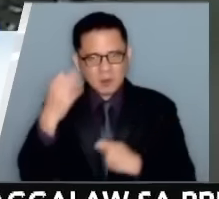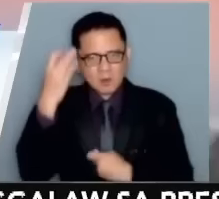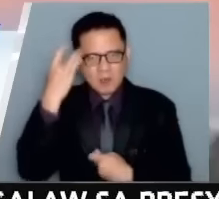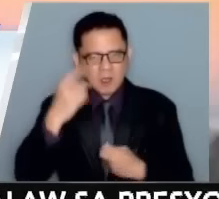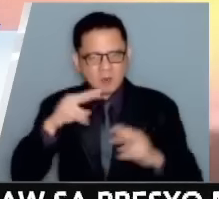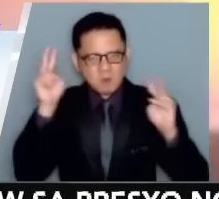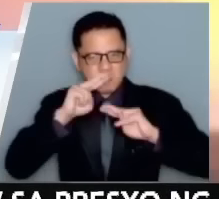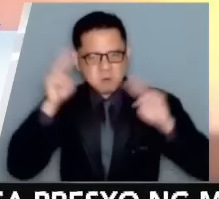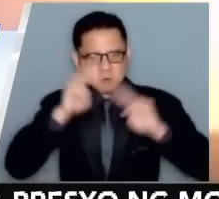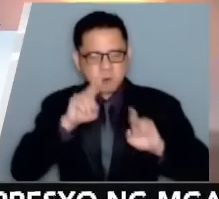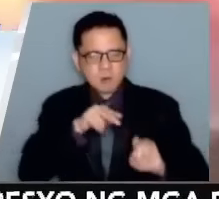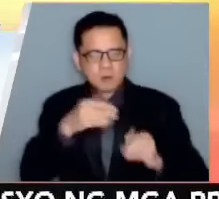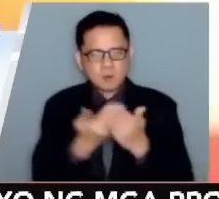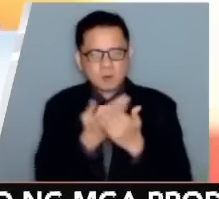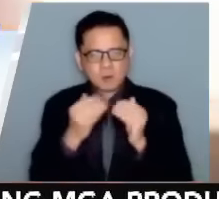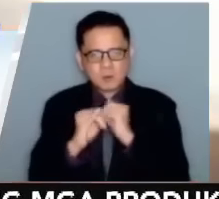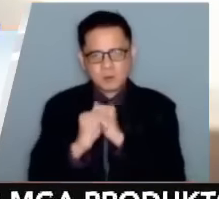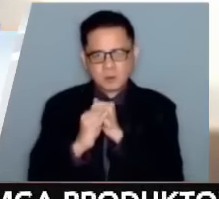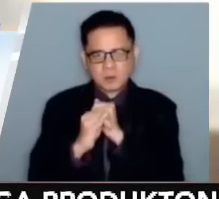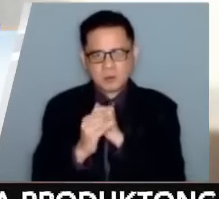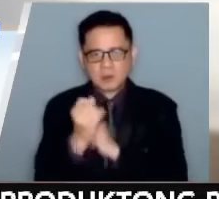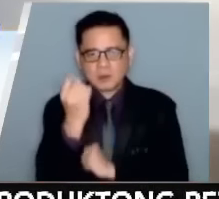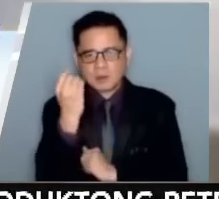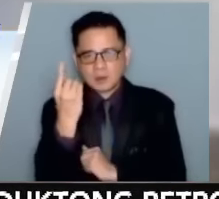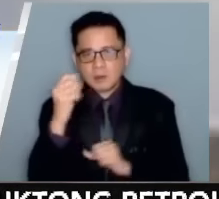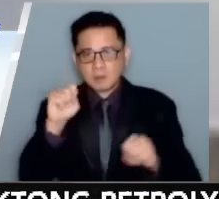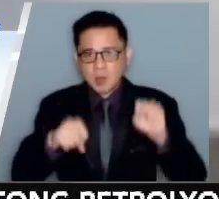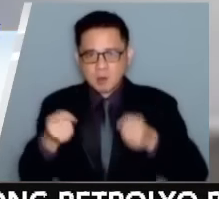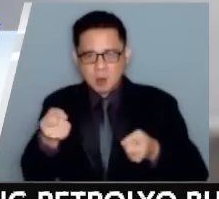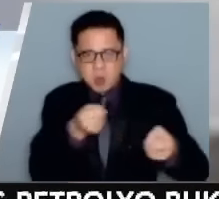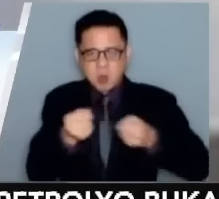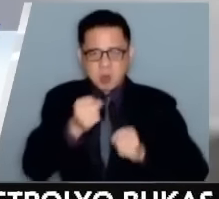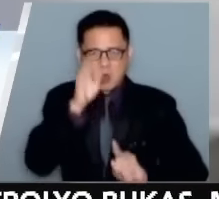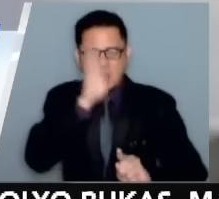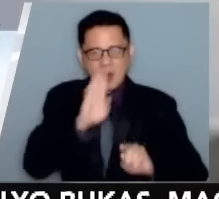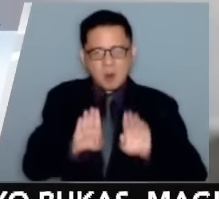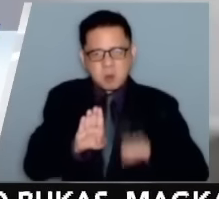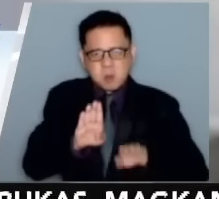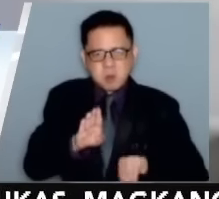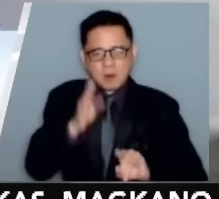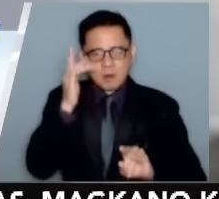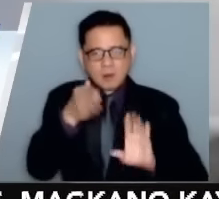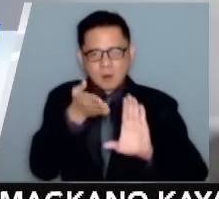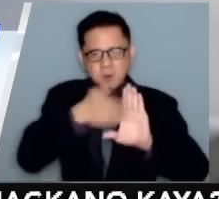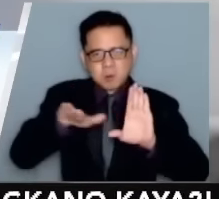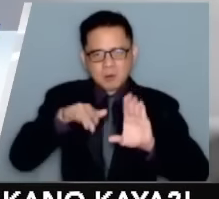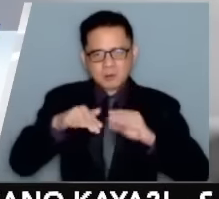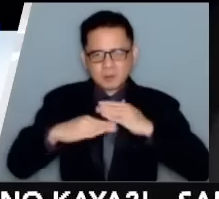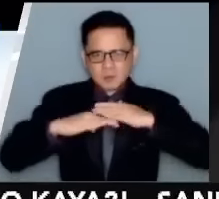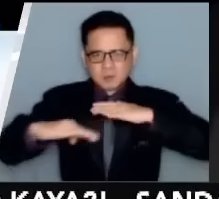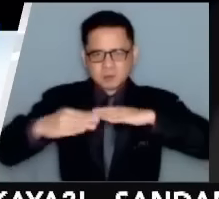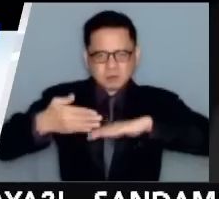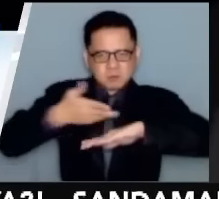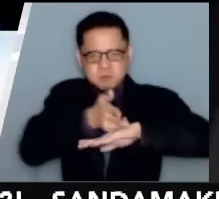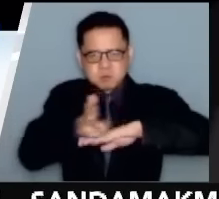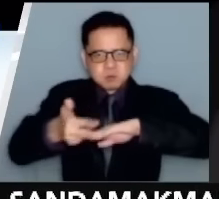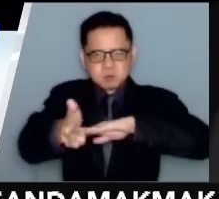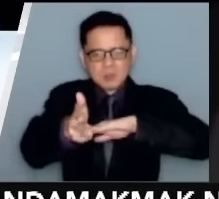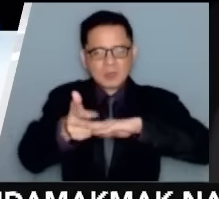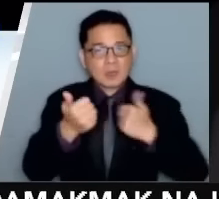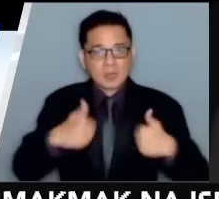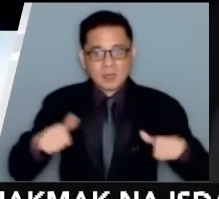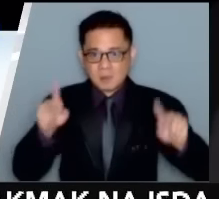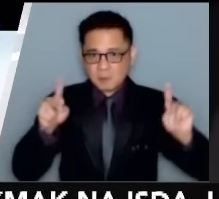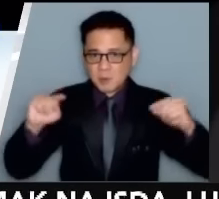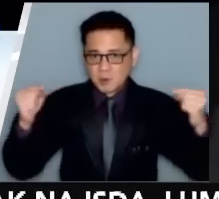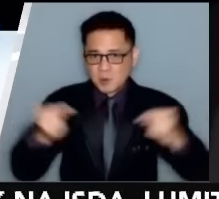jeep pero posibleng nawalan ng krol ang driver dahil sa madulas na kalsada wala namang nasaktang pasahero halos Dalawang linggo